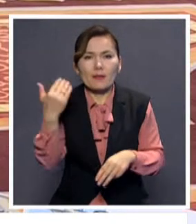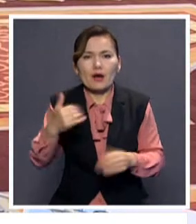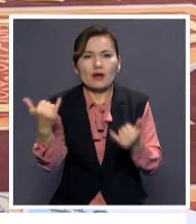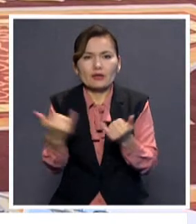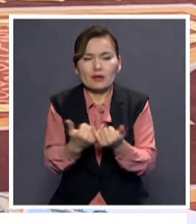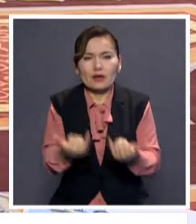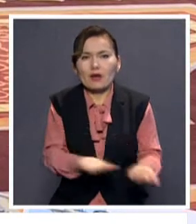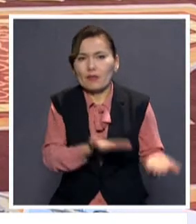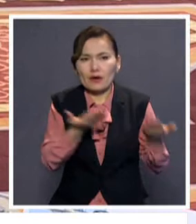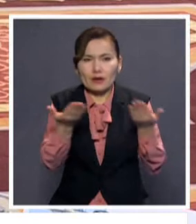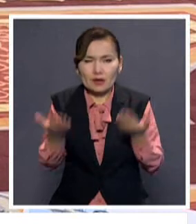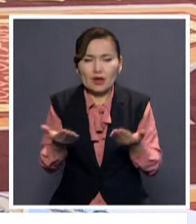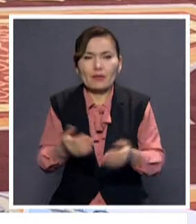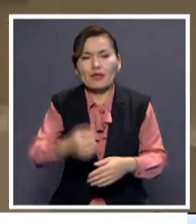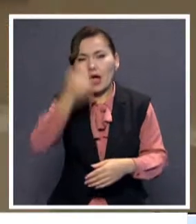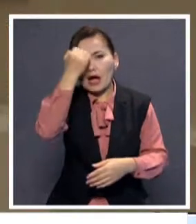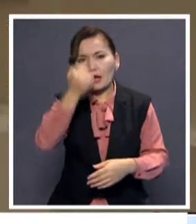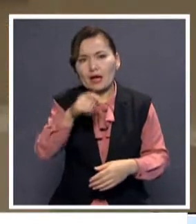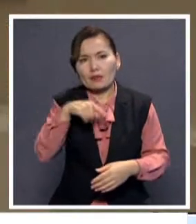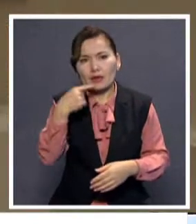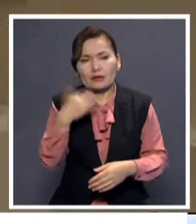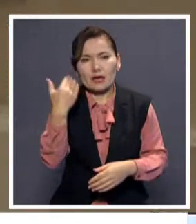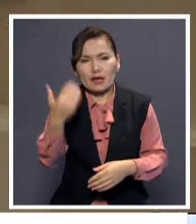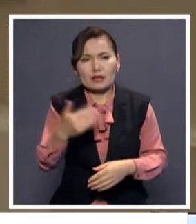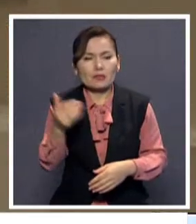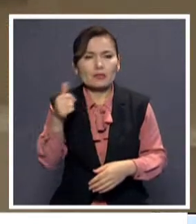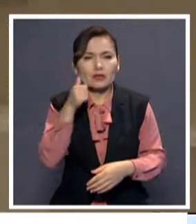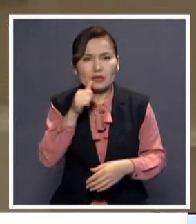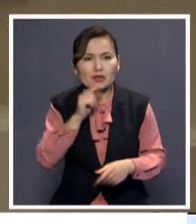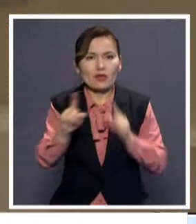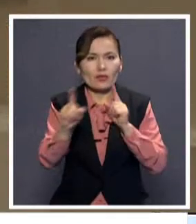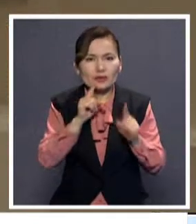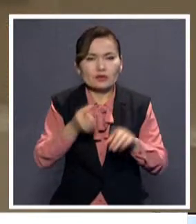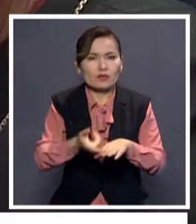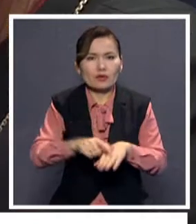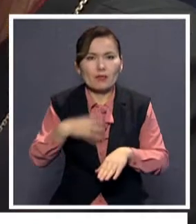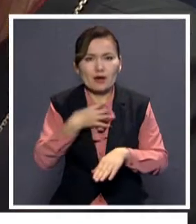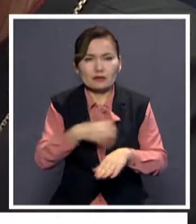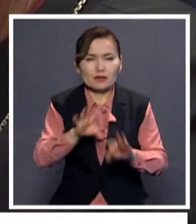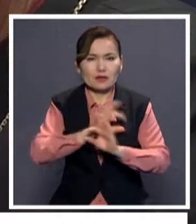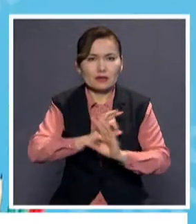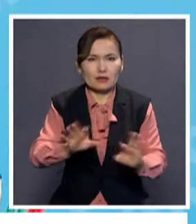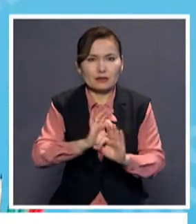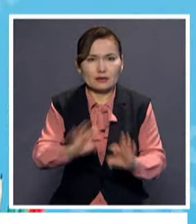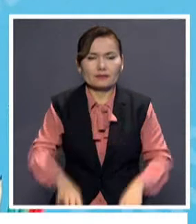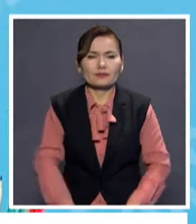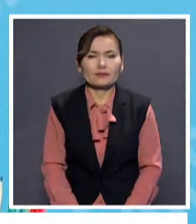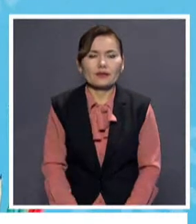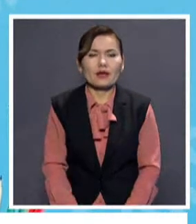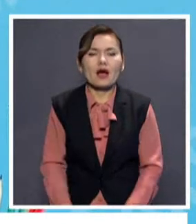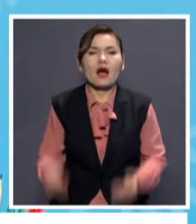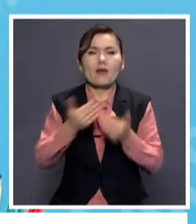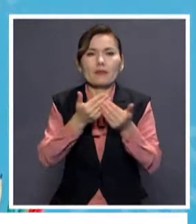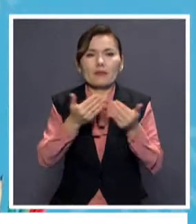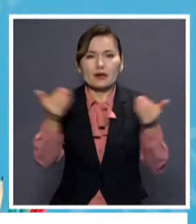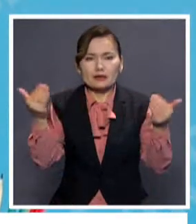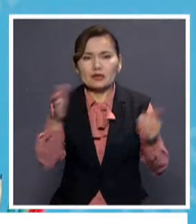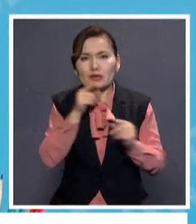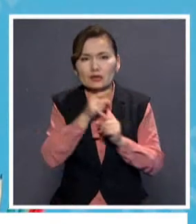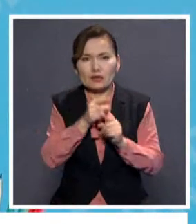алғыс айтып, ертеңгі отырыстың маңыздылығына тоқталды. Соңғы